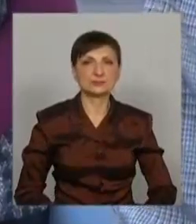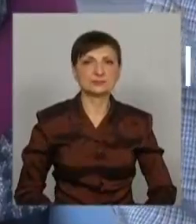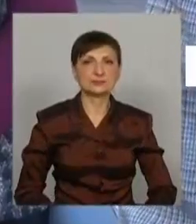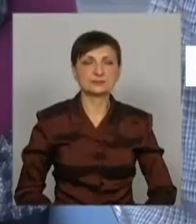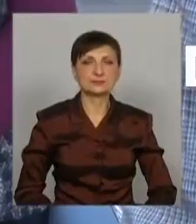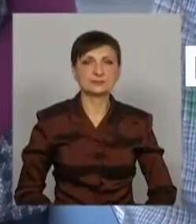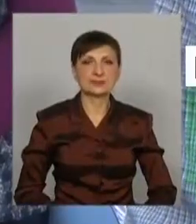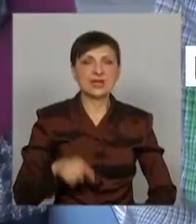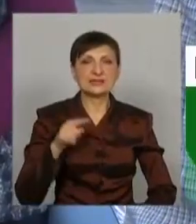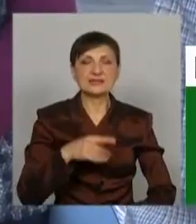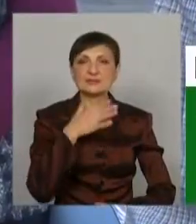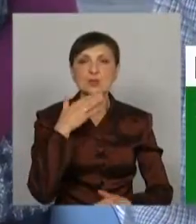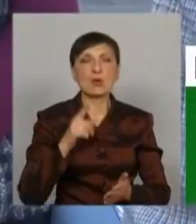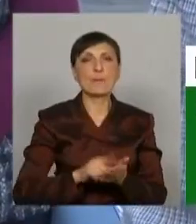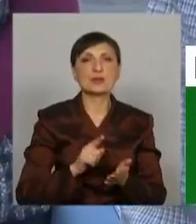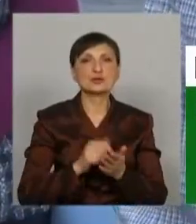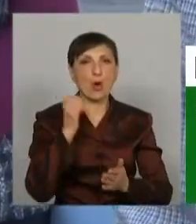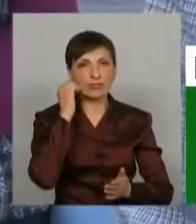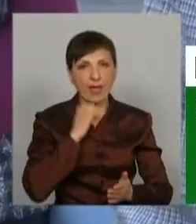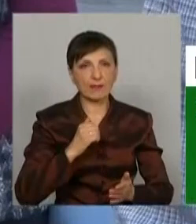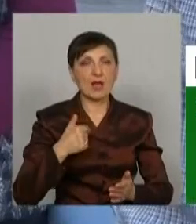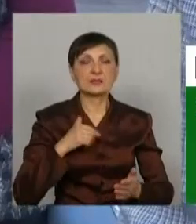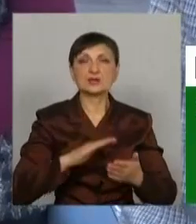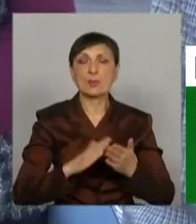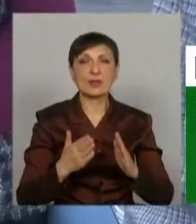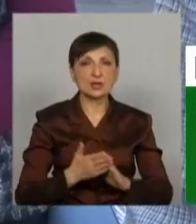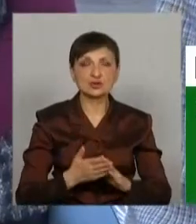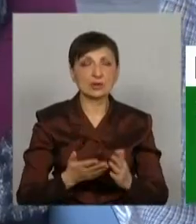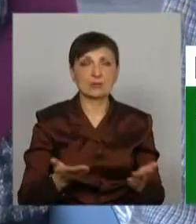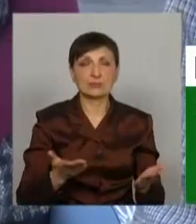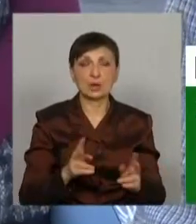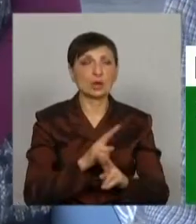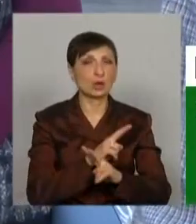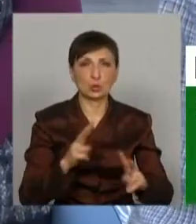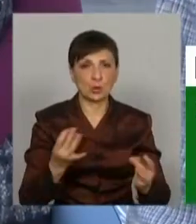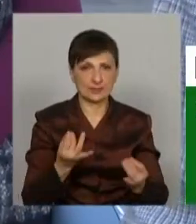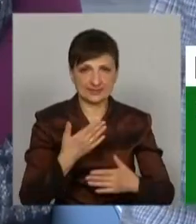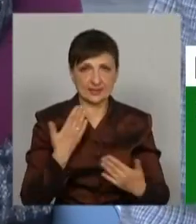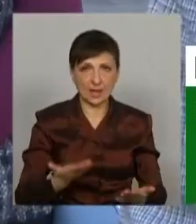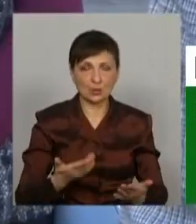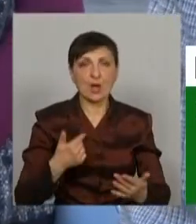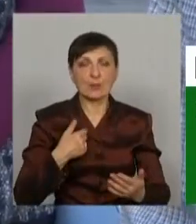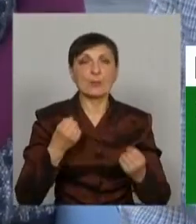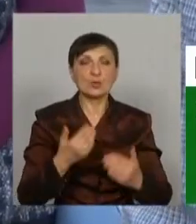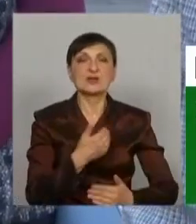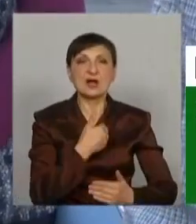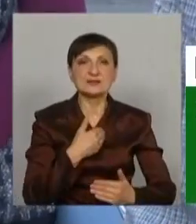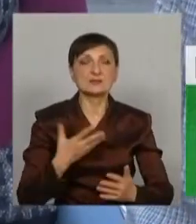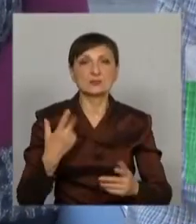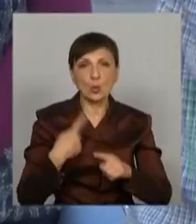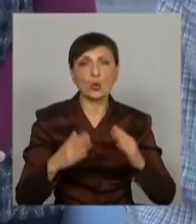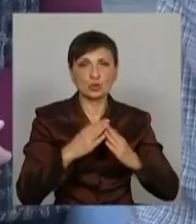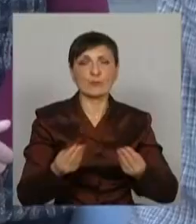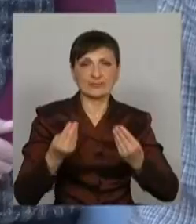фонда здесь много пенсионеров наше положение и состояние как будто никому не интересно мы просто хотим переселение так как